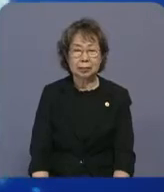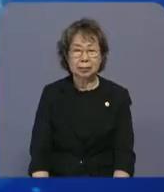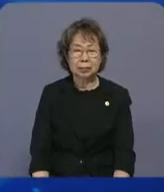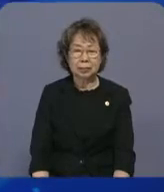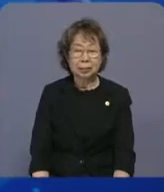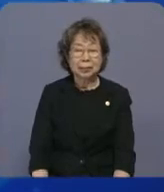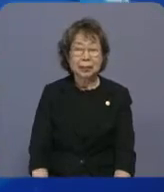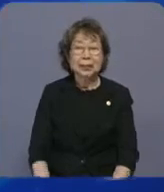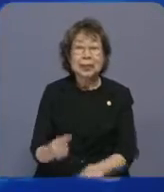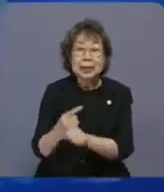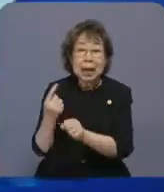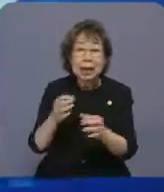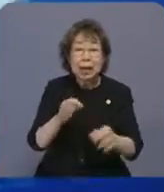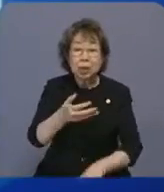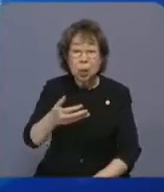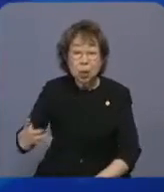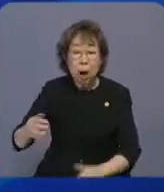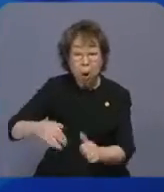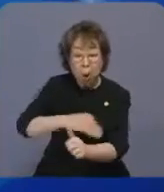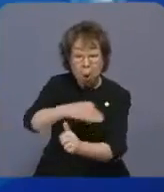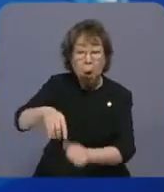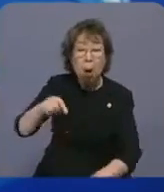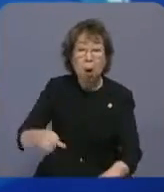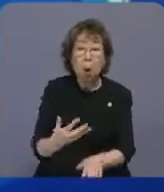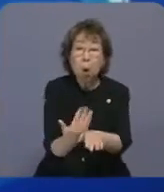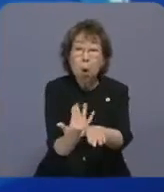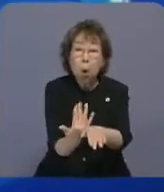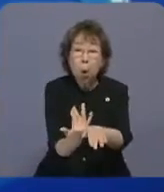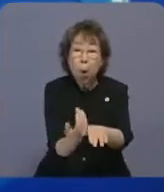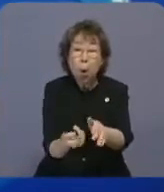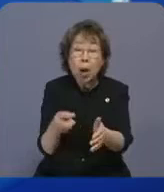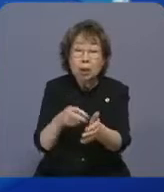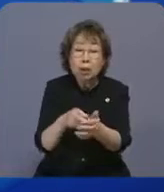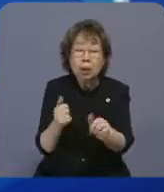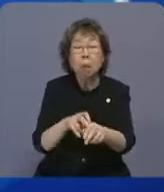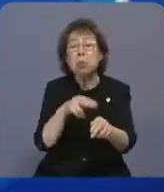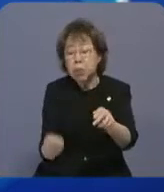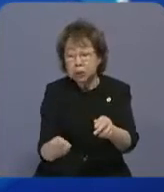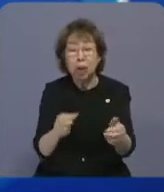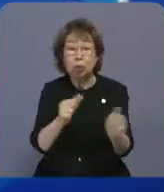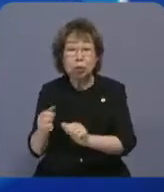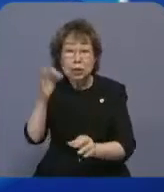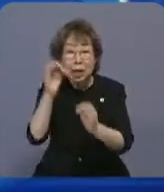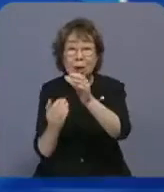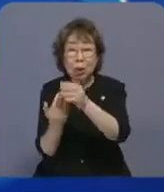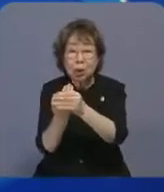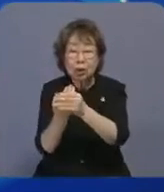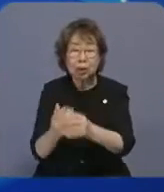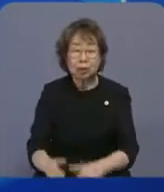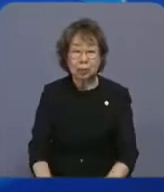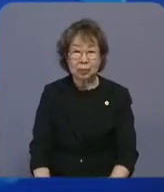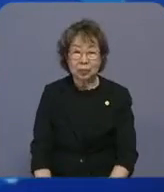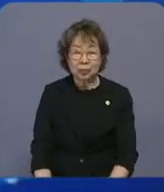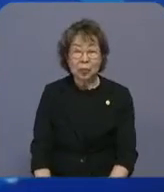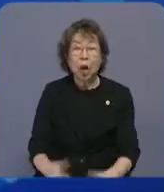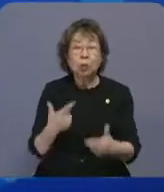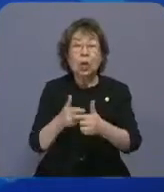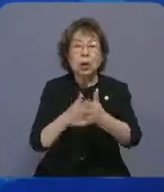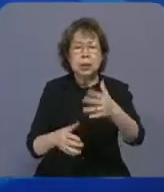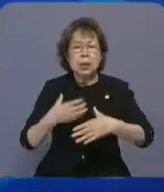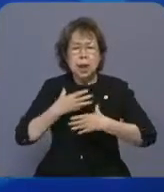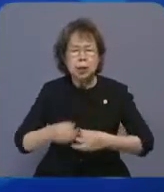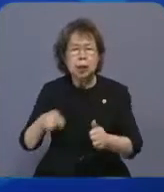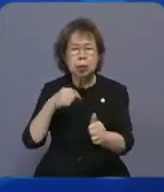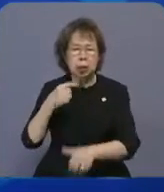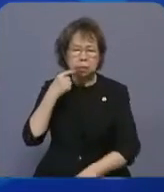네, 지난해 낙동강 생태공원에서 화물차 짐칸에 갔던 노동자가 떨어져 숨지는 사고가 있었는데요. 그때 부산시는